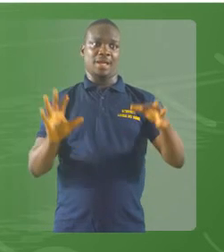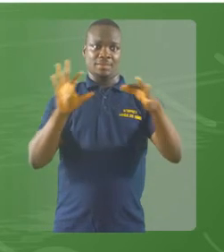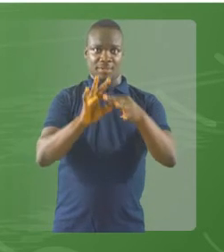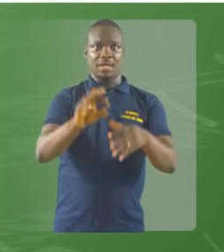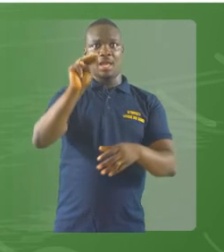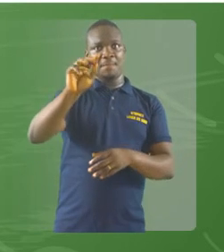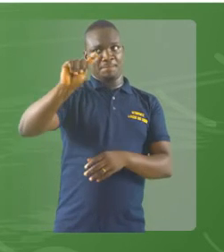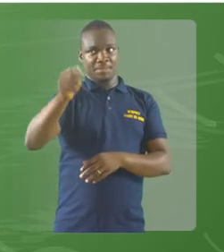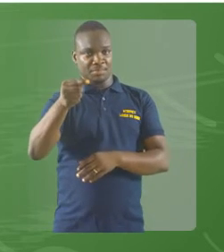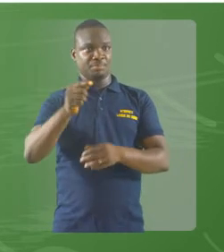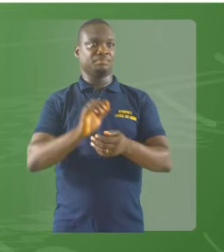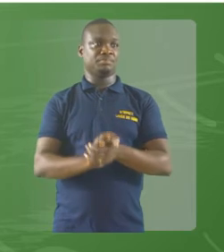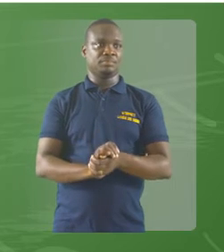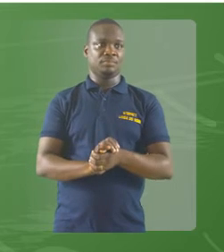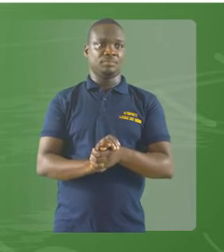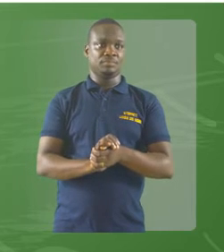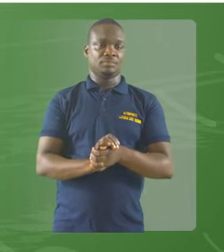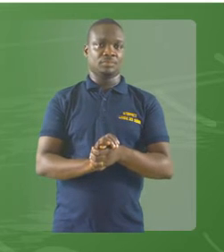M'.